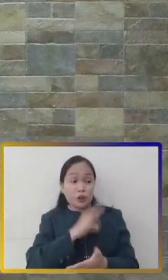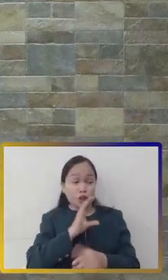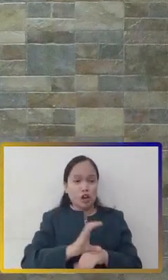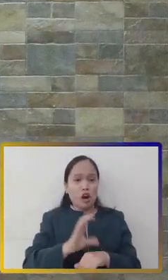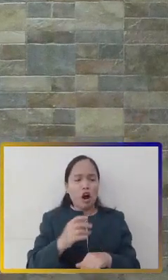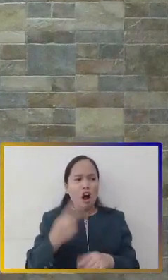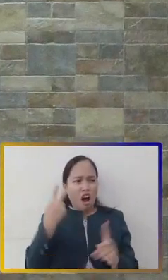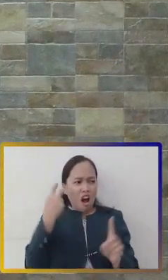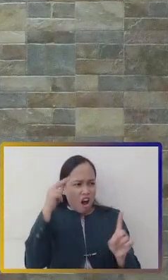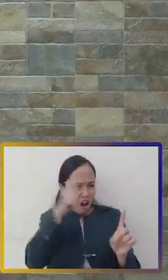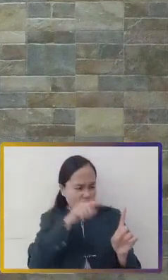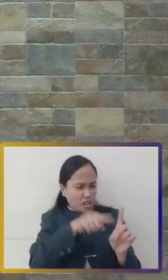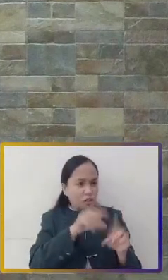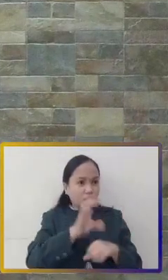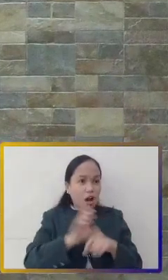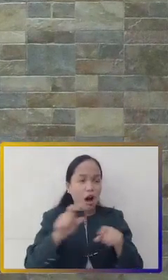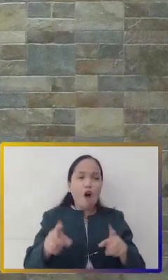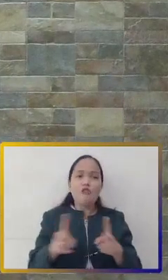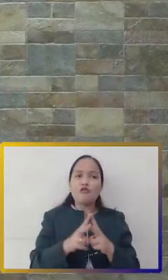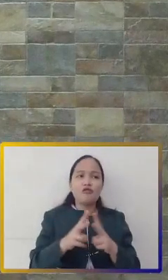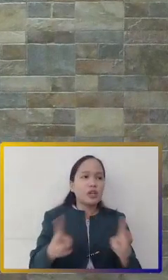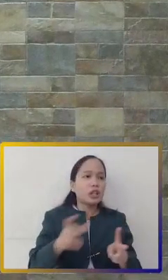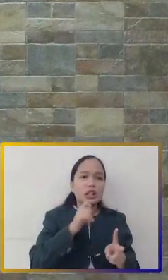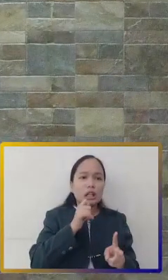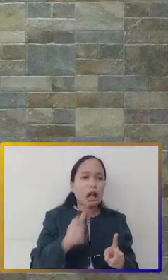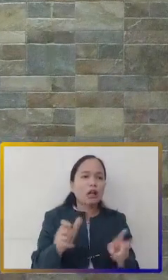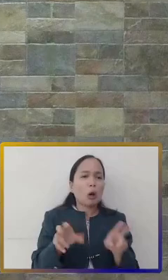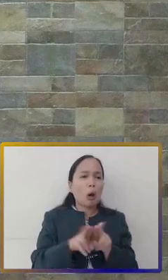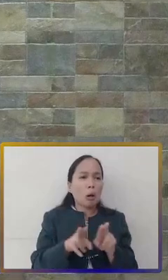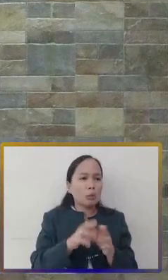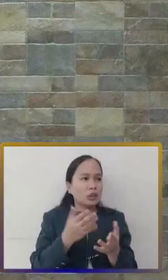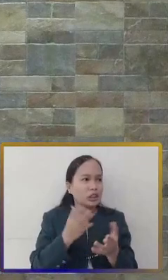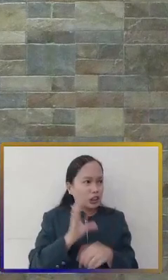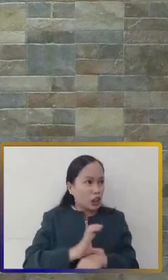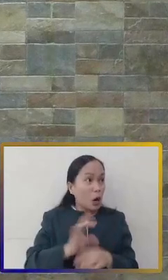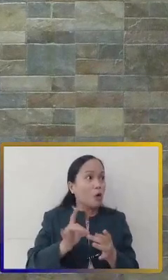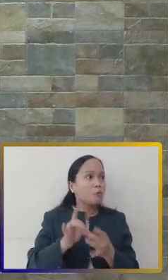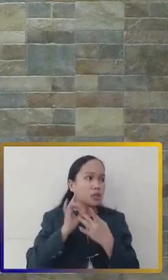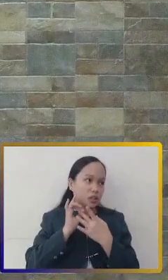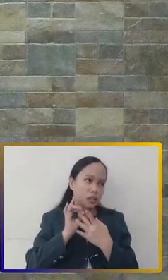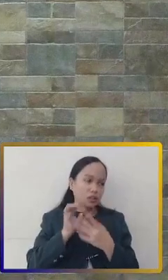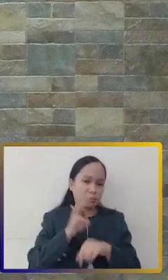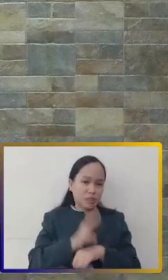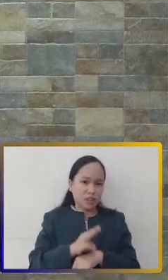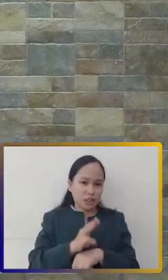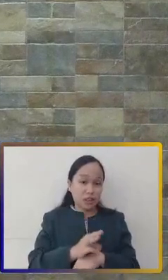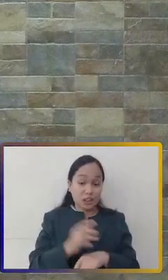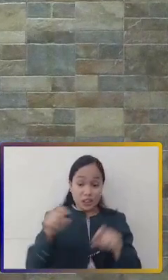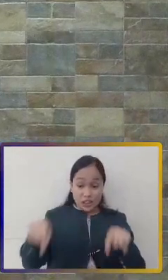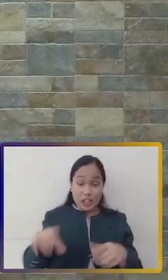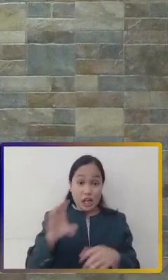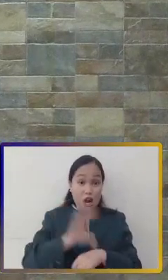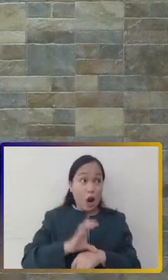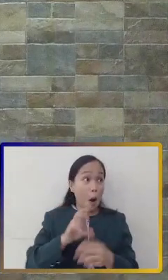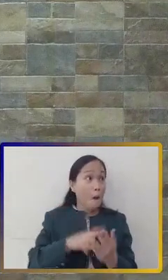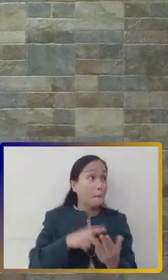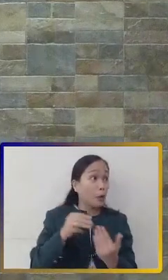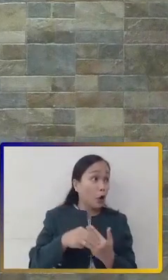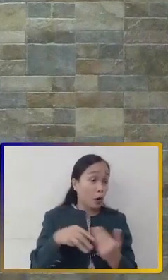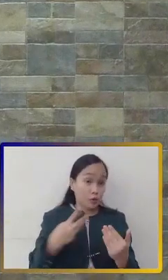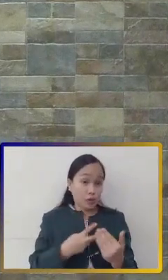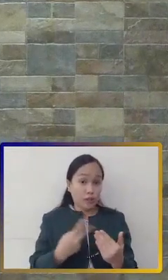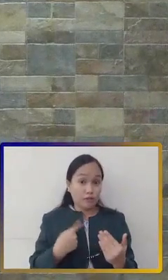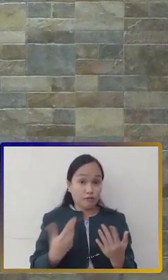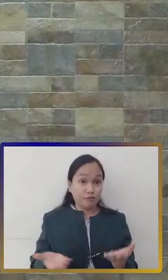an ordinary ministry. You see that, brethren? Yan po, sabi, yung church programs, all our programs here,